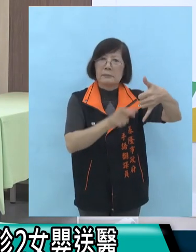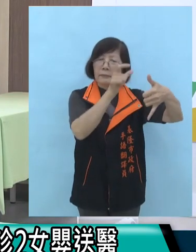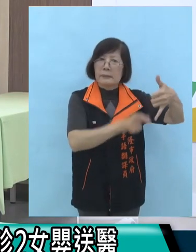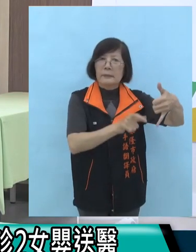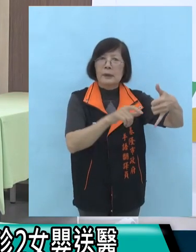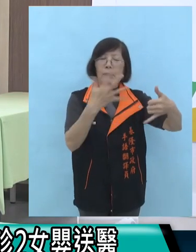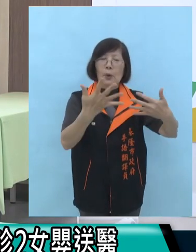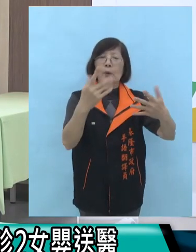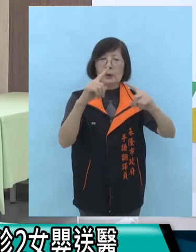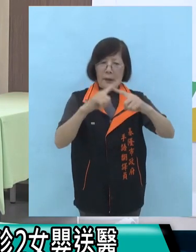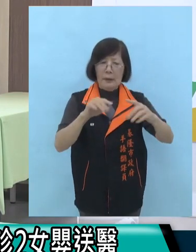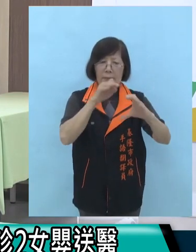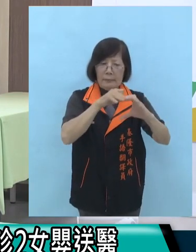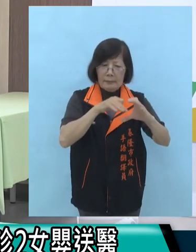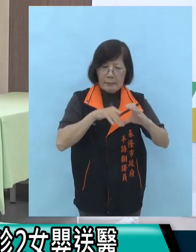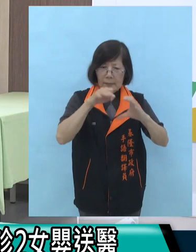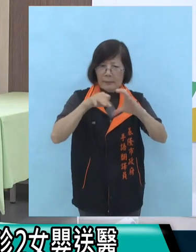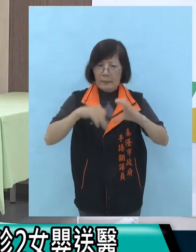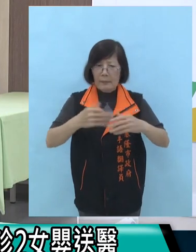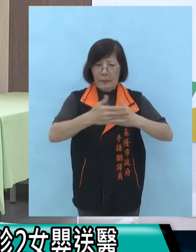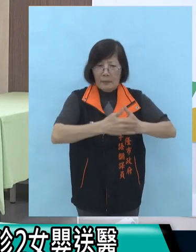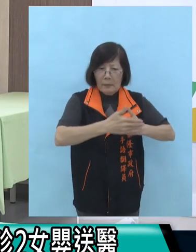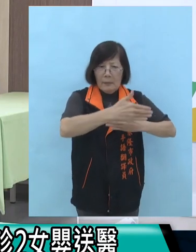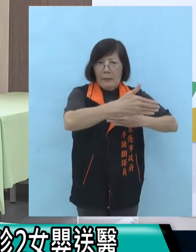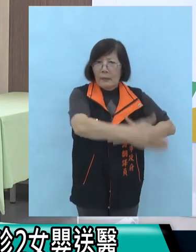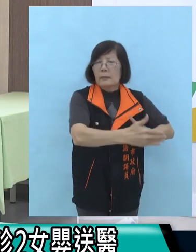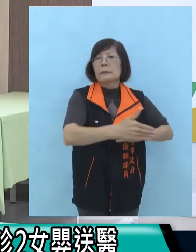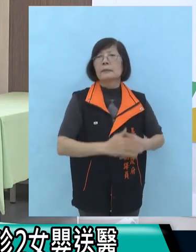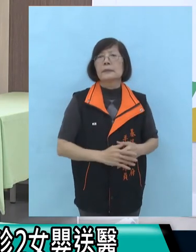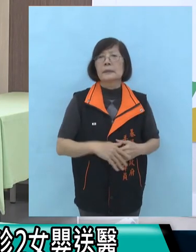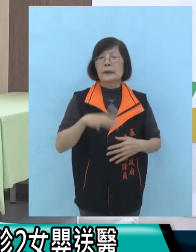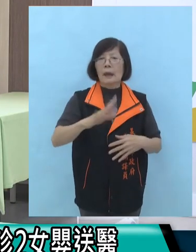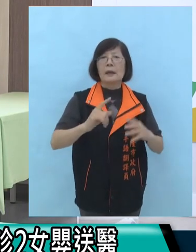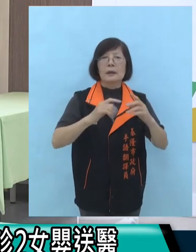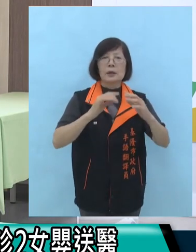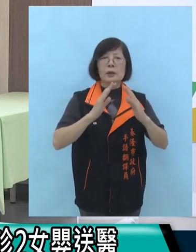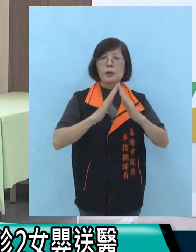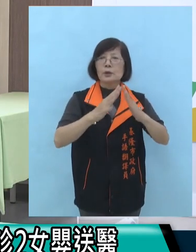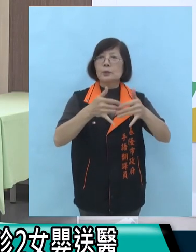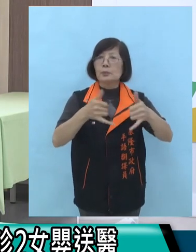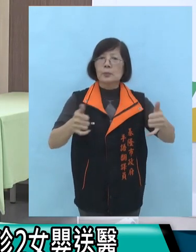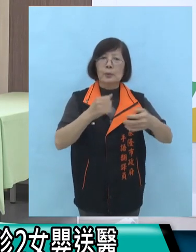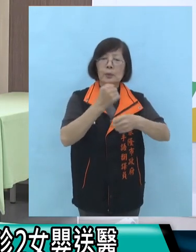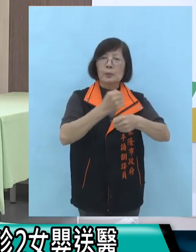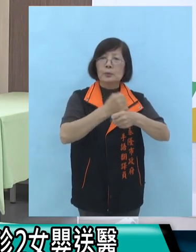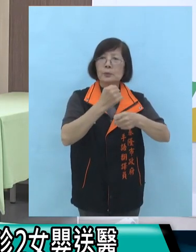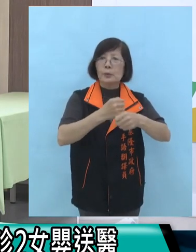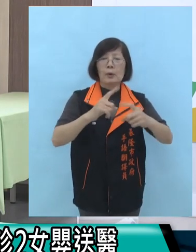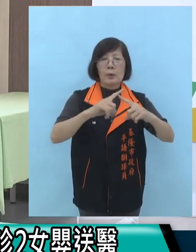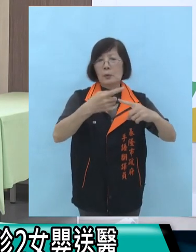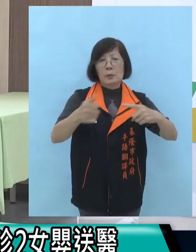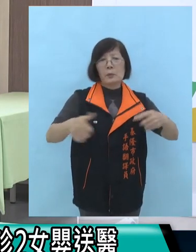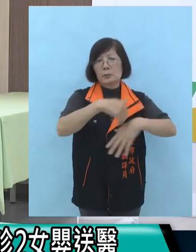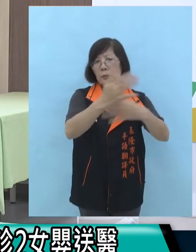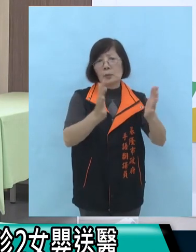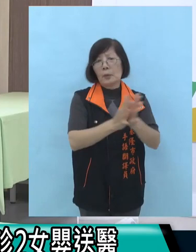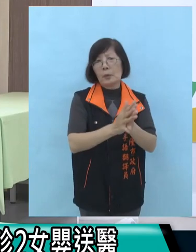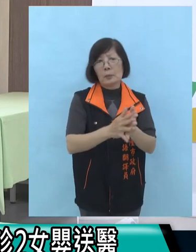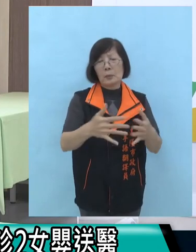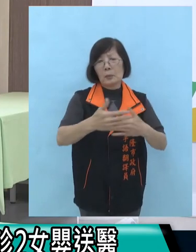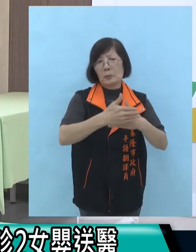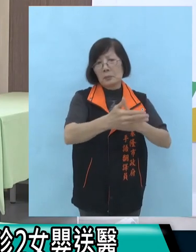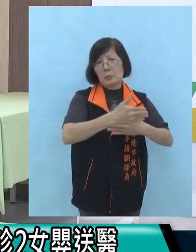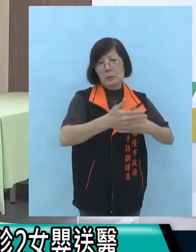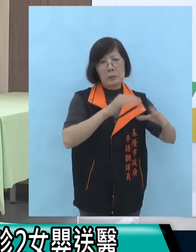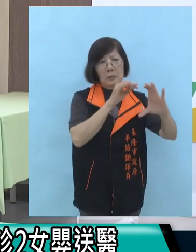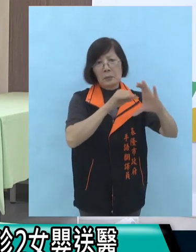隔，那新生儿室的四名的工作人员全部框列为居隔，那共有多少人因